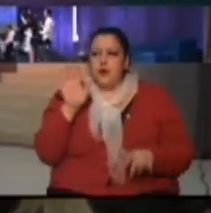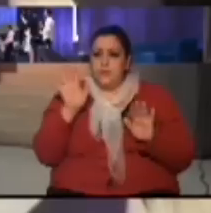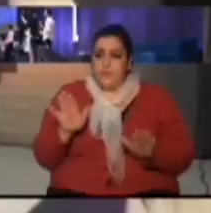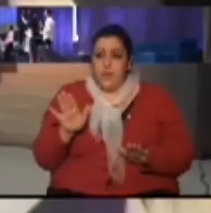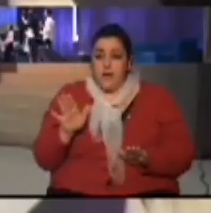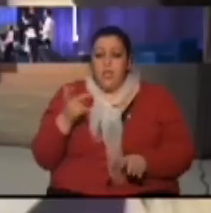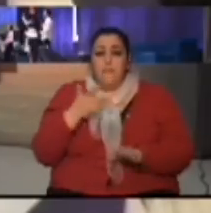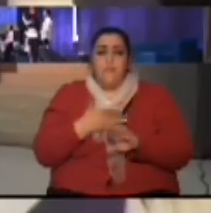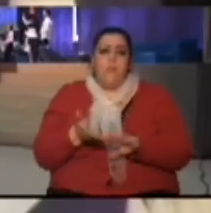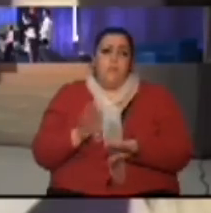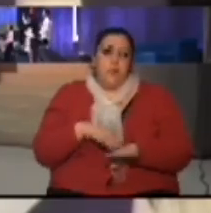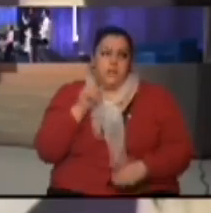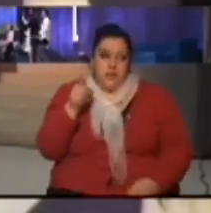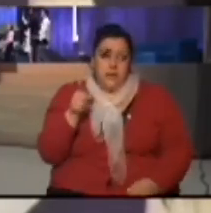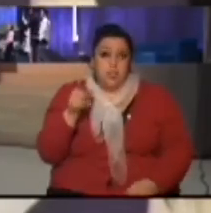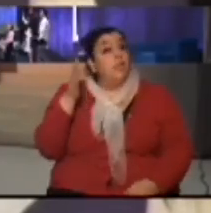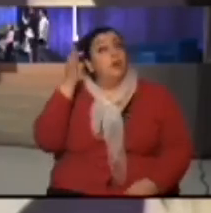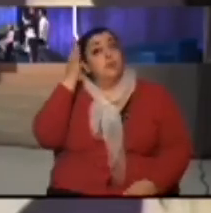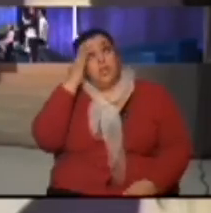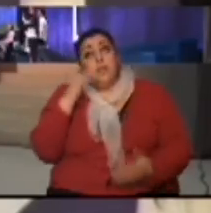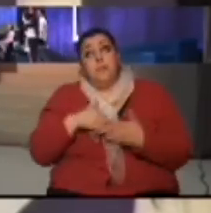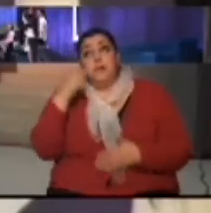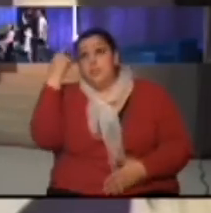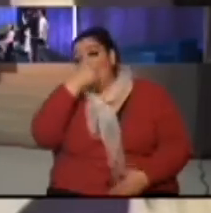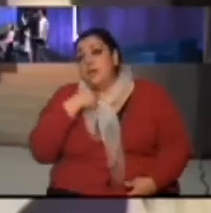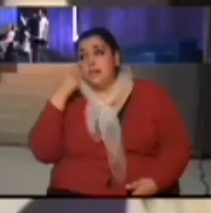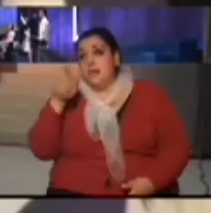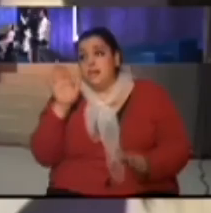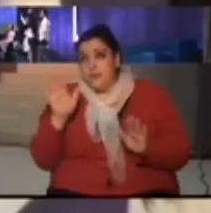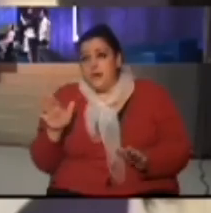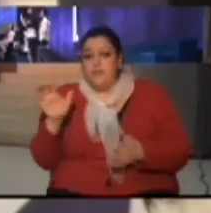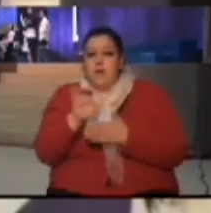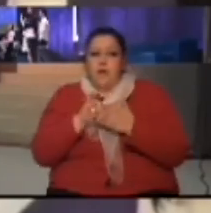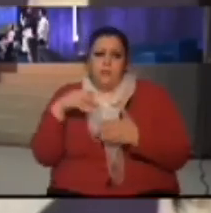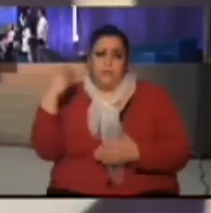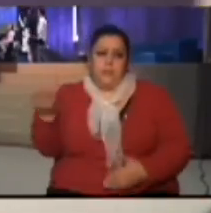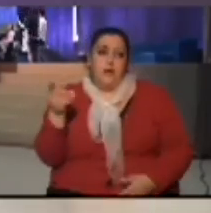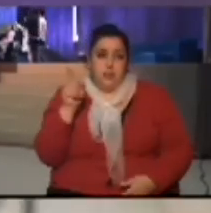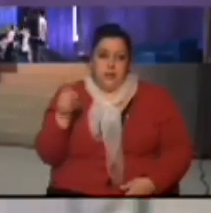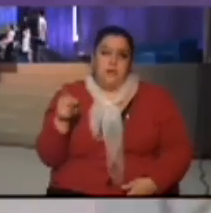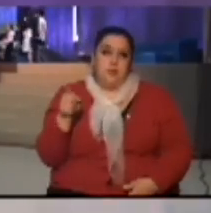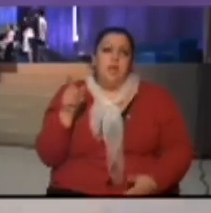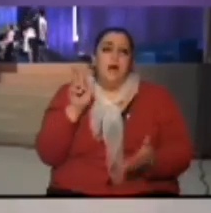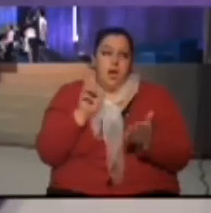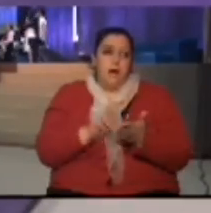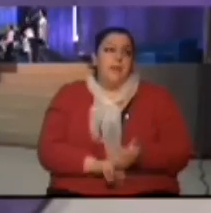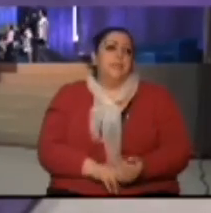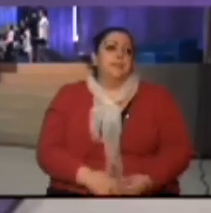եւ ողորմի քեզ, Տերը բարձրացնի իր երեսը քեզ վրա եւ խաղաղություն տա քեզ։ Հալելույա։